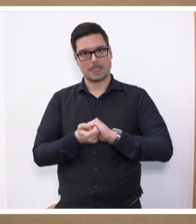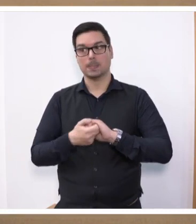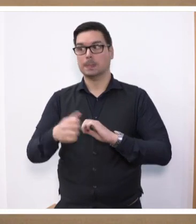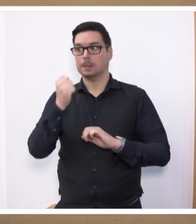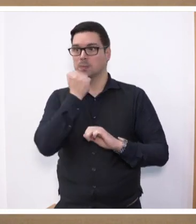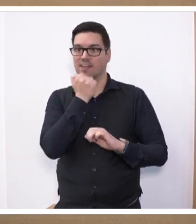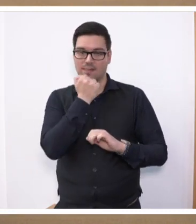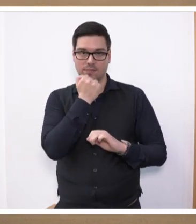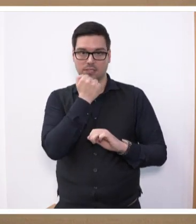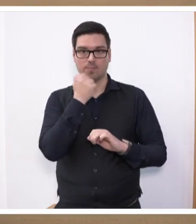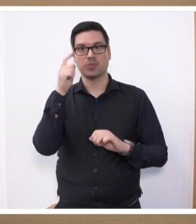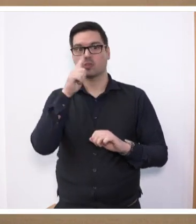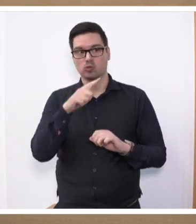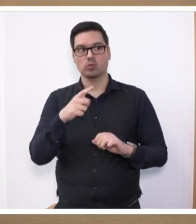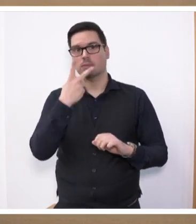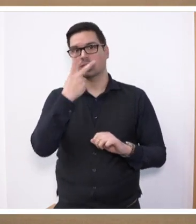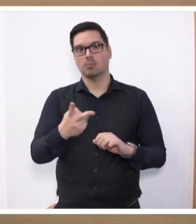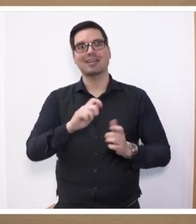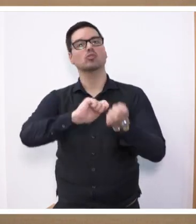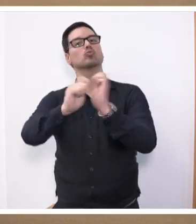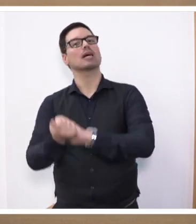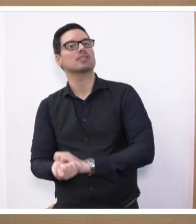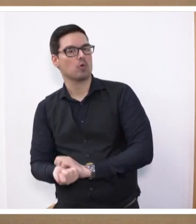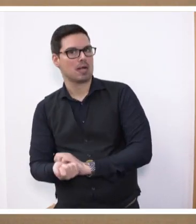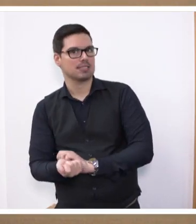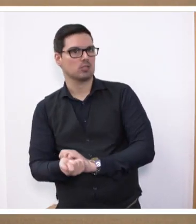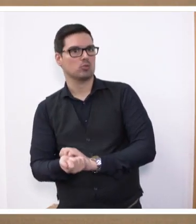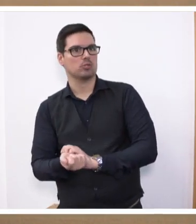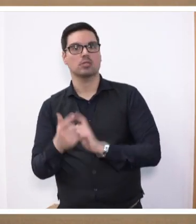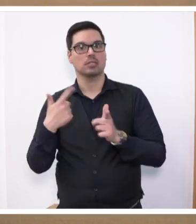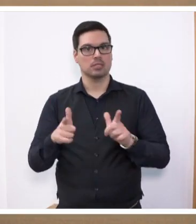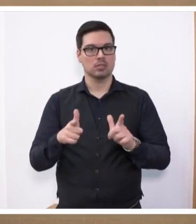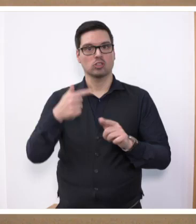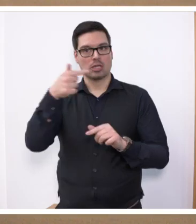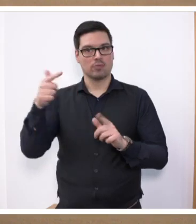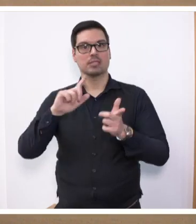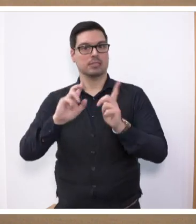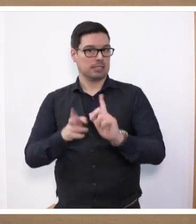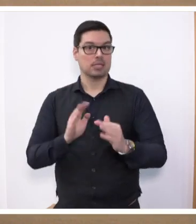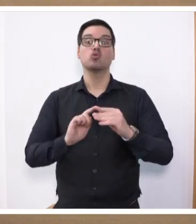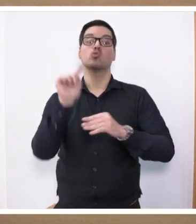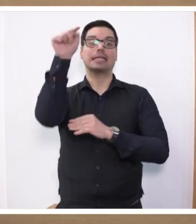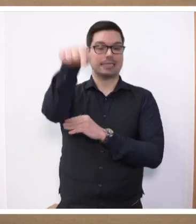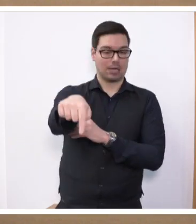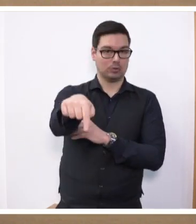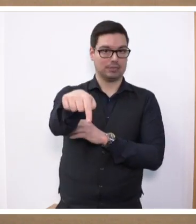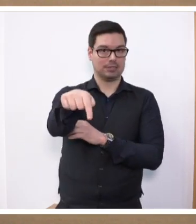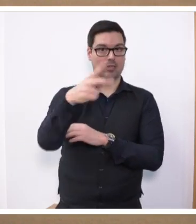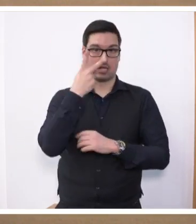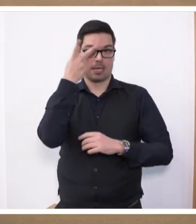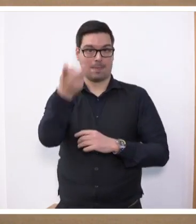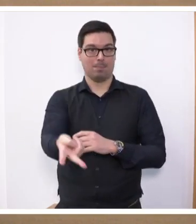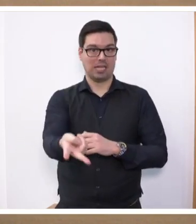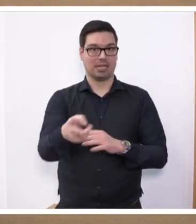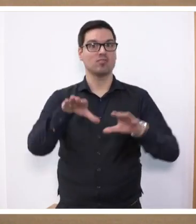das gelingt uns nicht nur mit Blick auf die Transformation und auf den Trafo, sondern darüber hinaus auch mit Blick auf